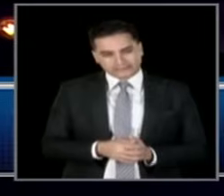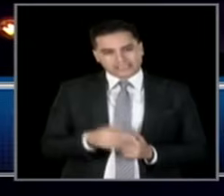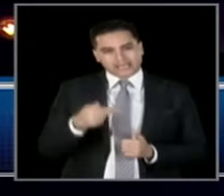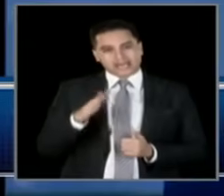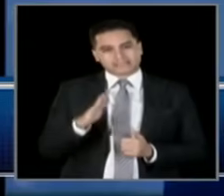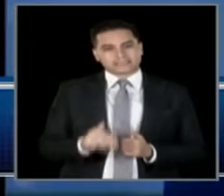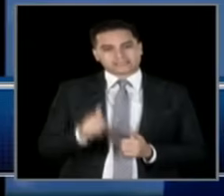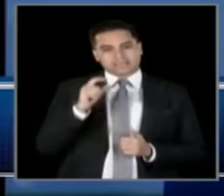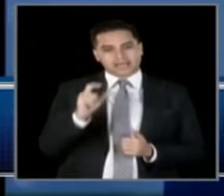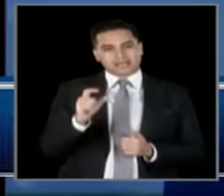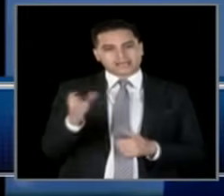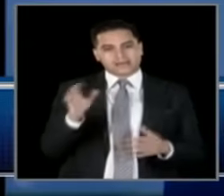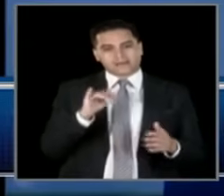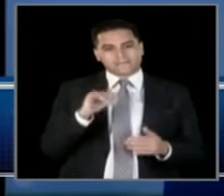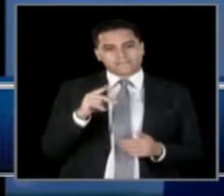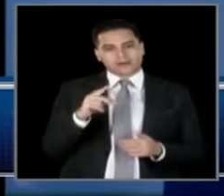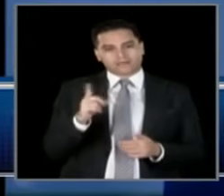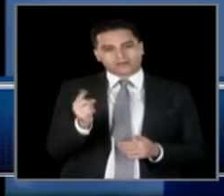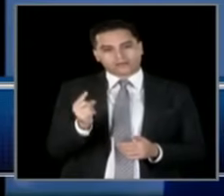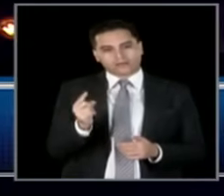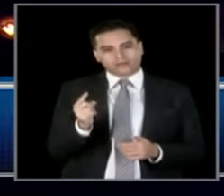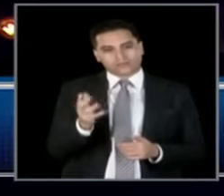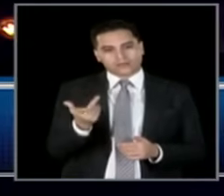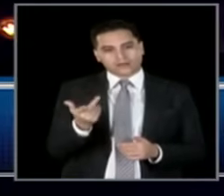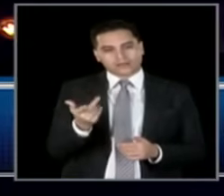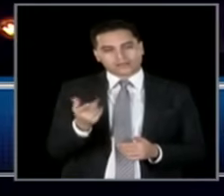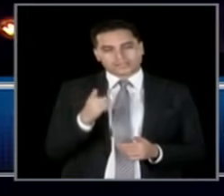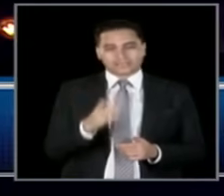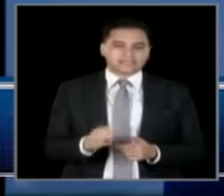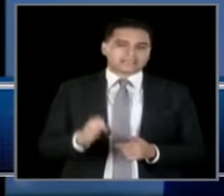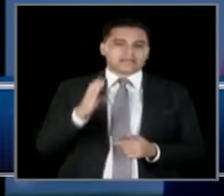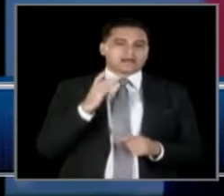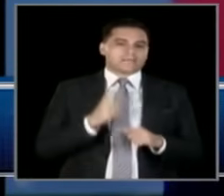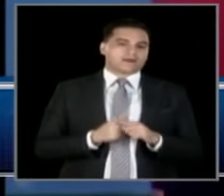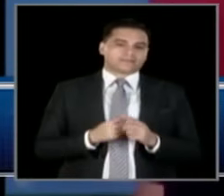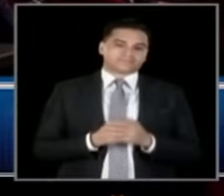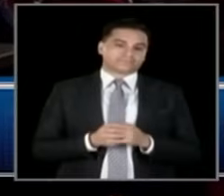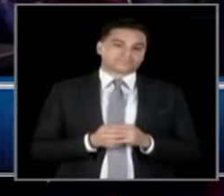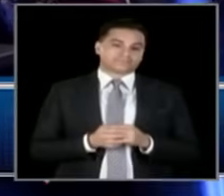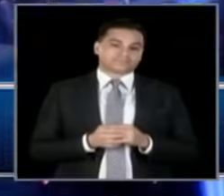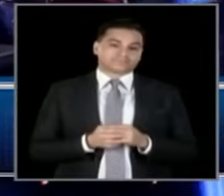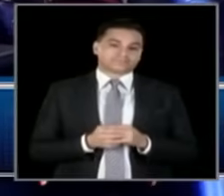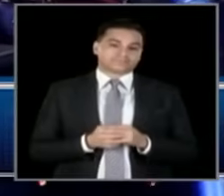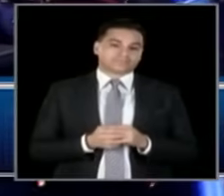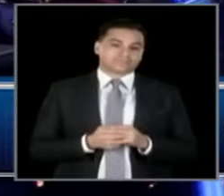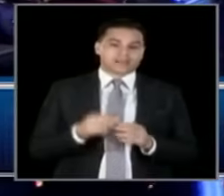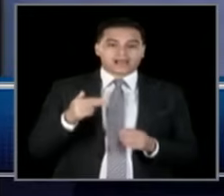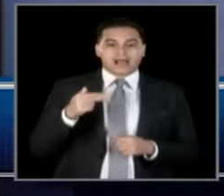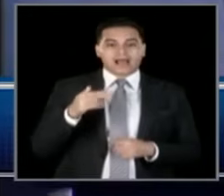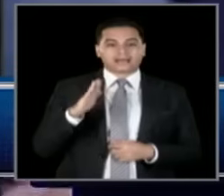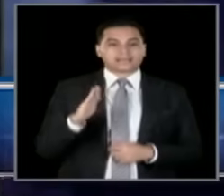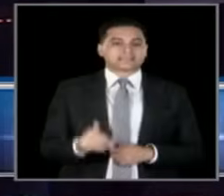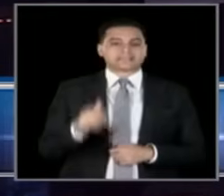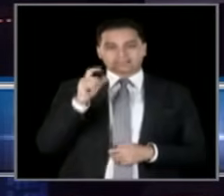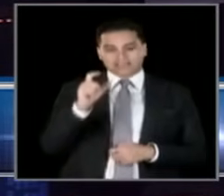غسان. مش فاكر صح؟ إجابة خاطئة، غسان إيه؟ كنفاني.